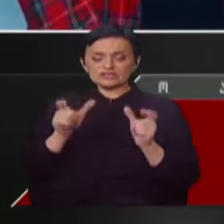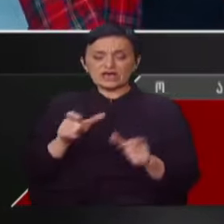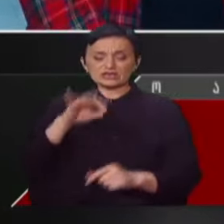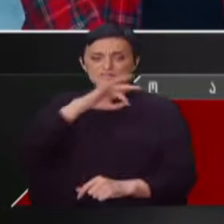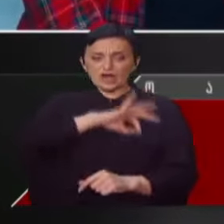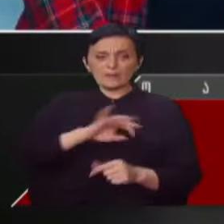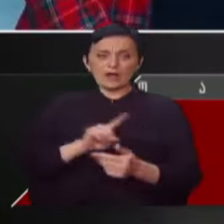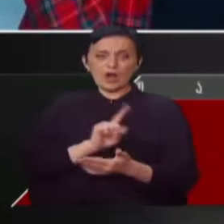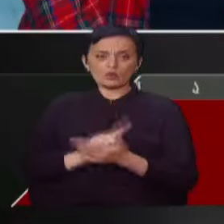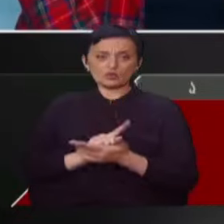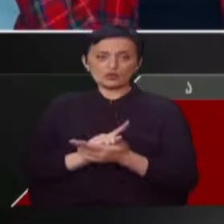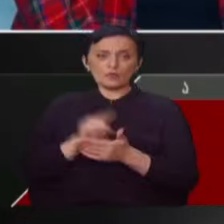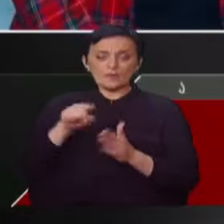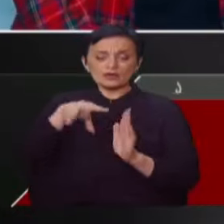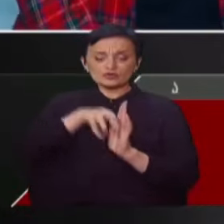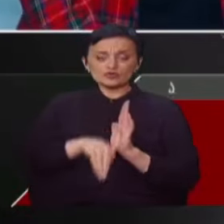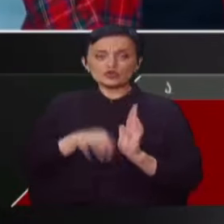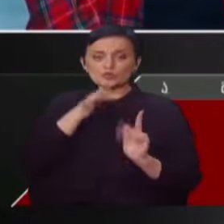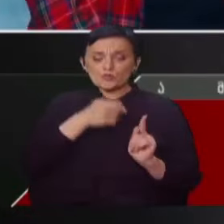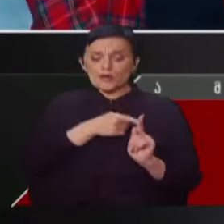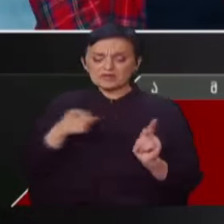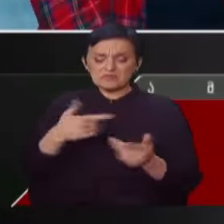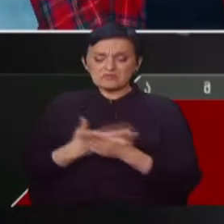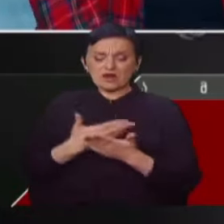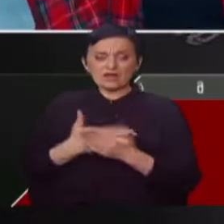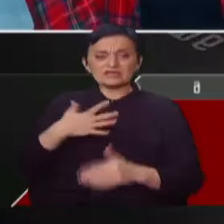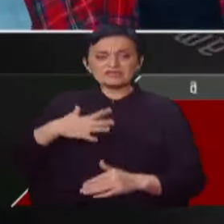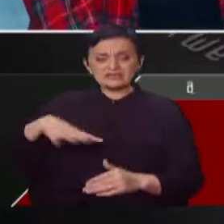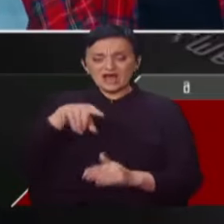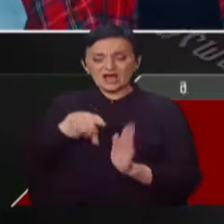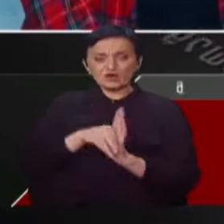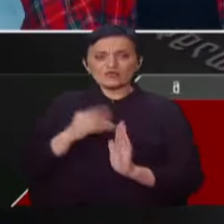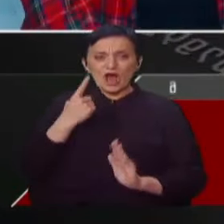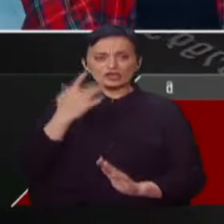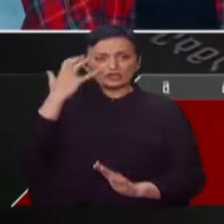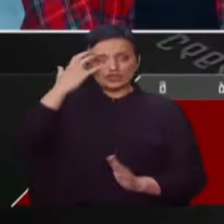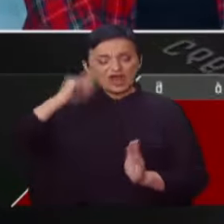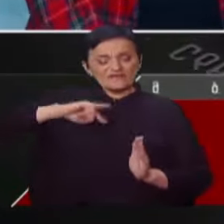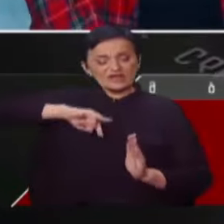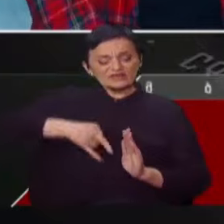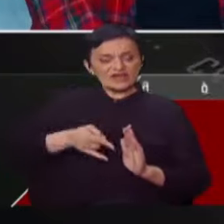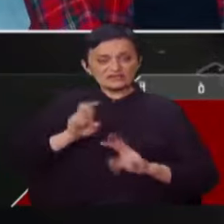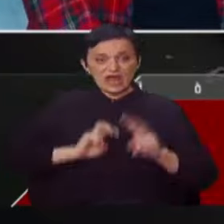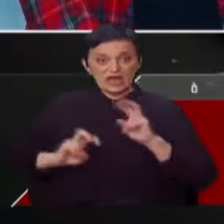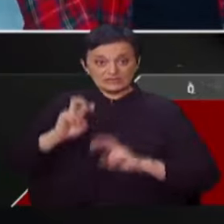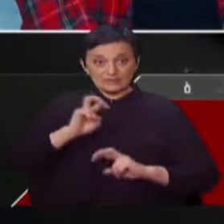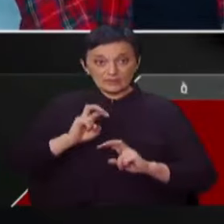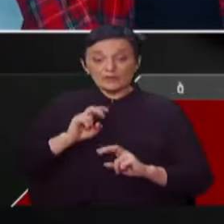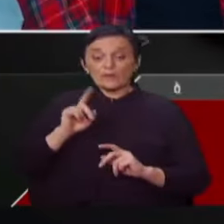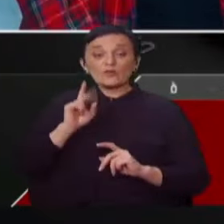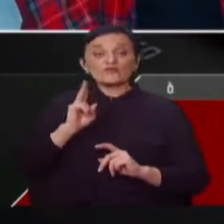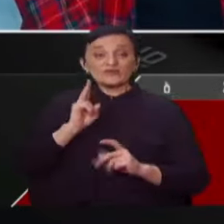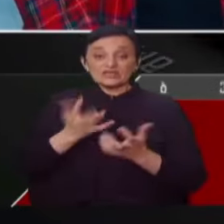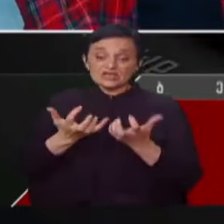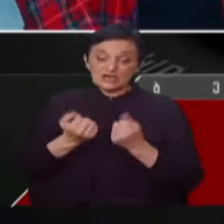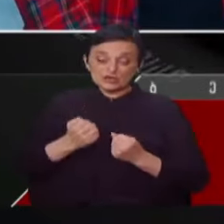გამოყენების აუცილებლობაზე, მათ შორის იმ პერიოდშიც, როდესაც მაგალითად საქართველოში ერთგვარ შავ ხვრელებს ეძებდნენ. რაც შეეხება იმას, ვინ